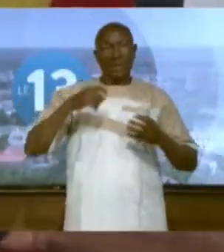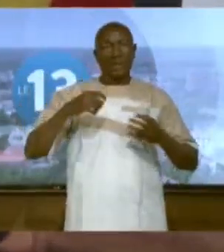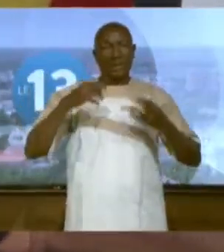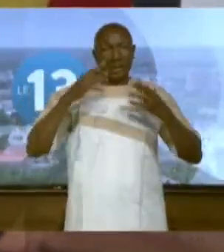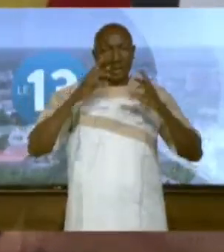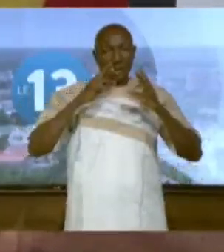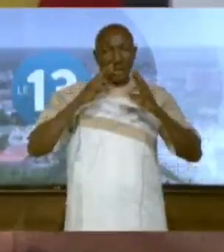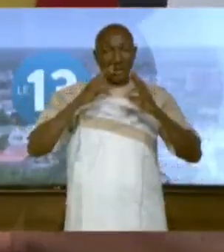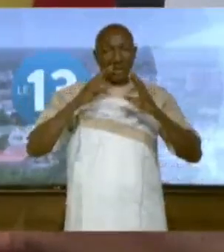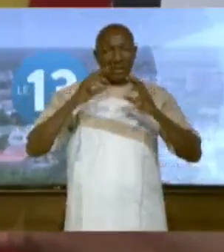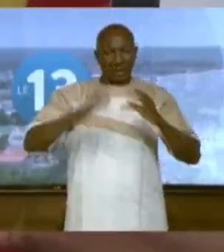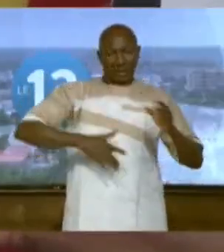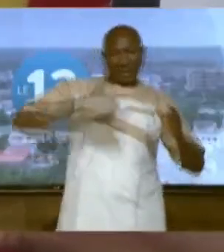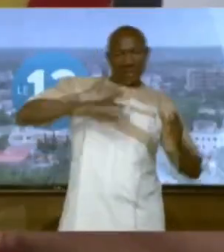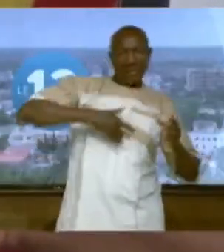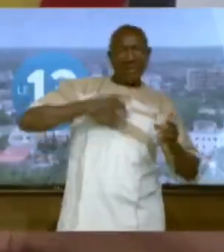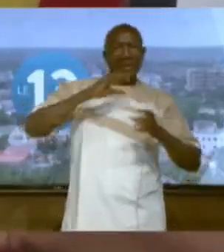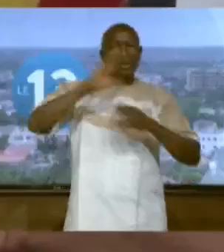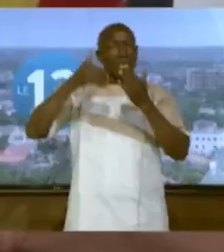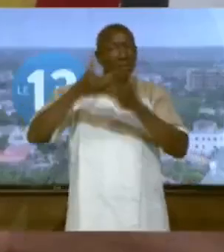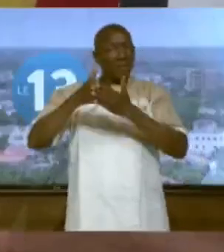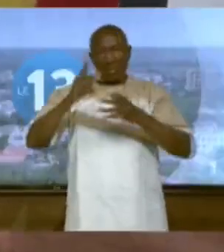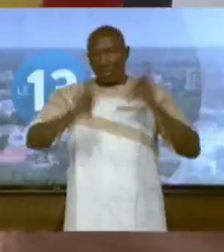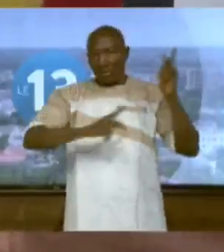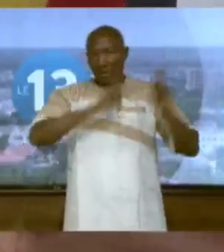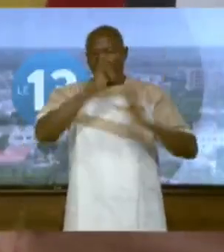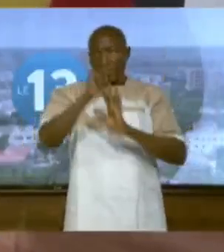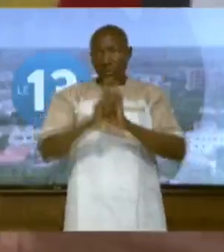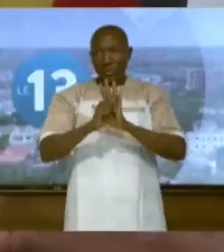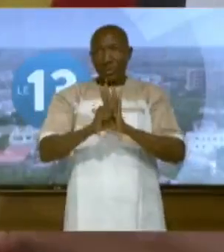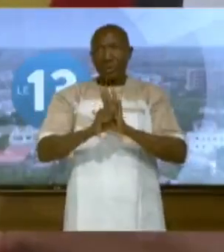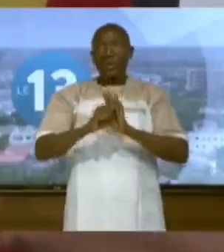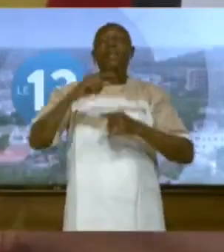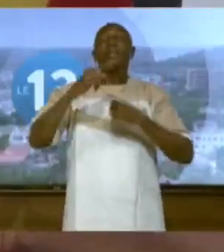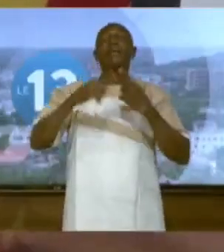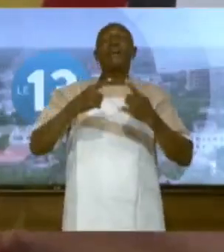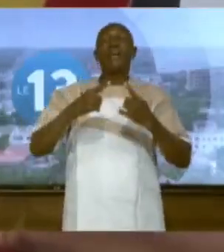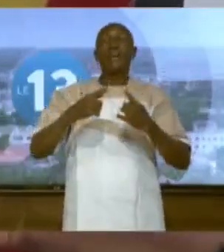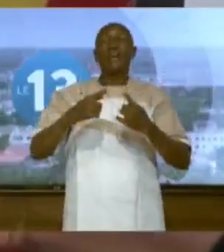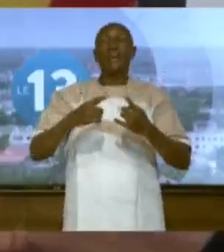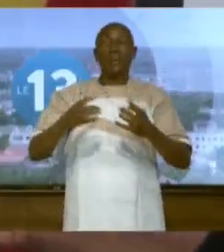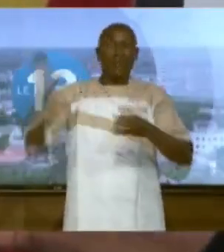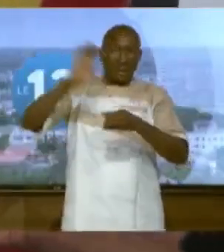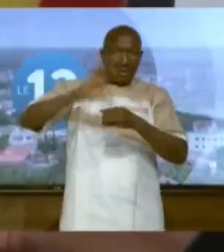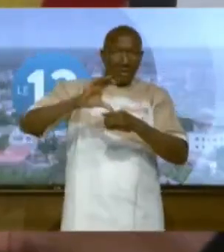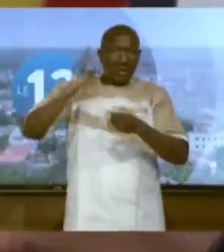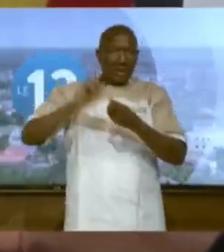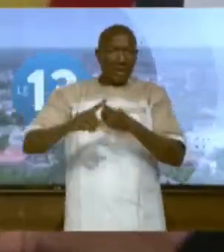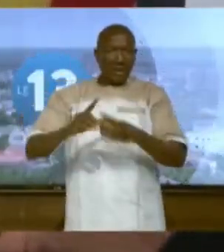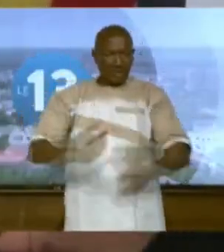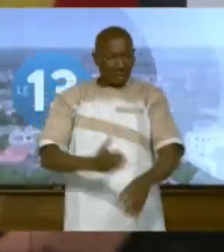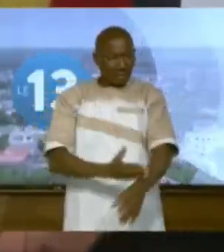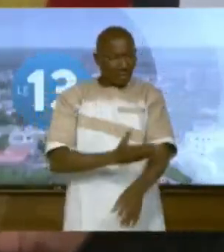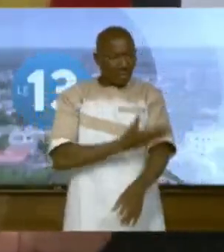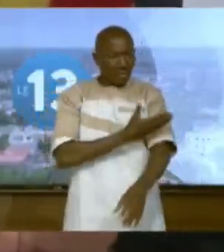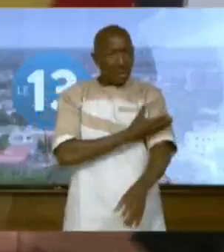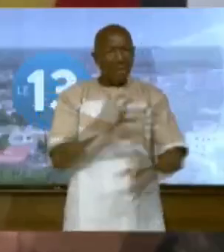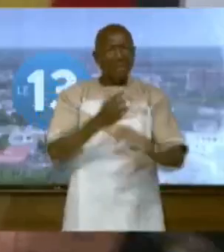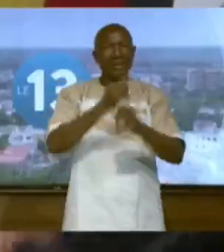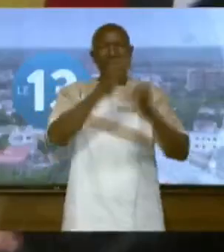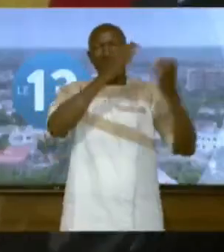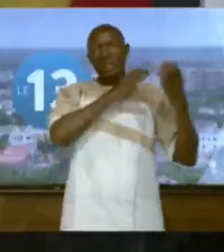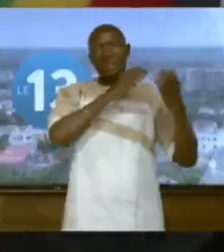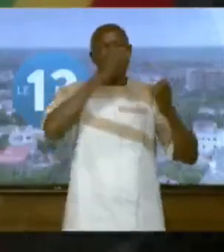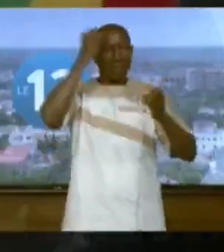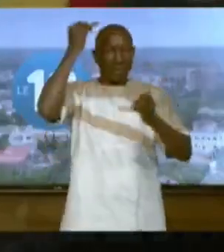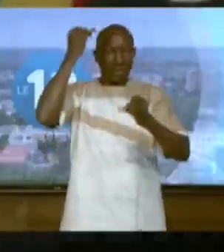sensibiliser une très grande partie donc de la population qui va certainement contribuer à améliorer la prise en charge également à mettre